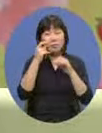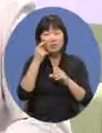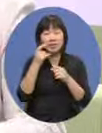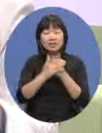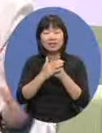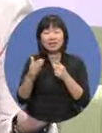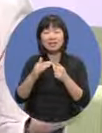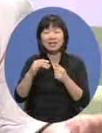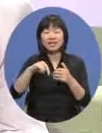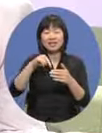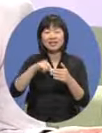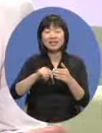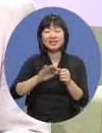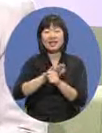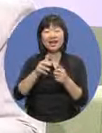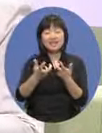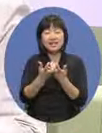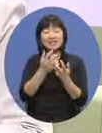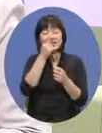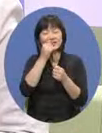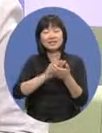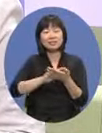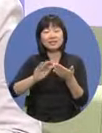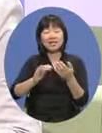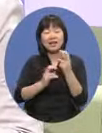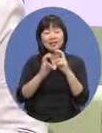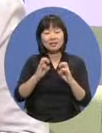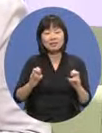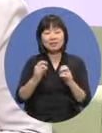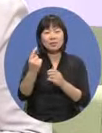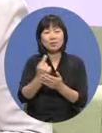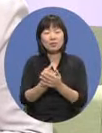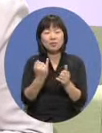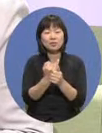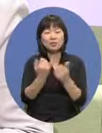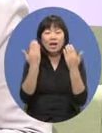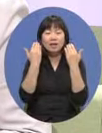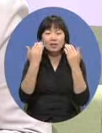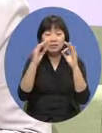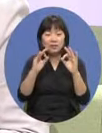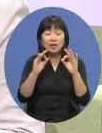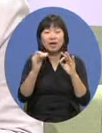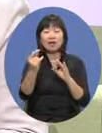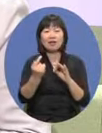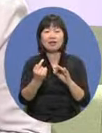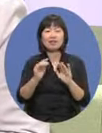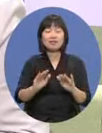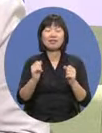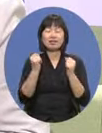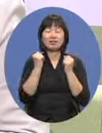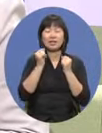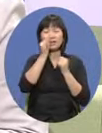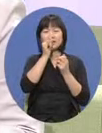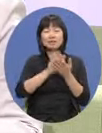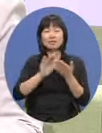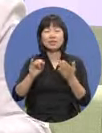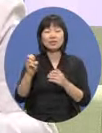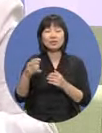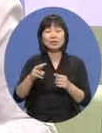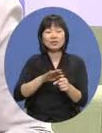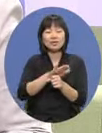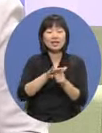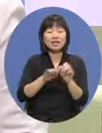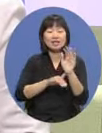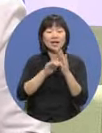거지 그 밑바닥엔 지금 사랑이 가득하잖아요. 캠프에 오거나 부부학교에 오시는 분들은 사실은 굉장히 건강하신 분이에요. 그리고 그렇죠.